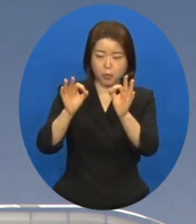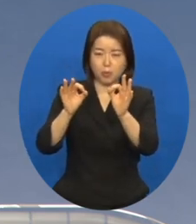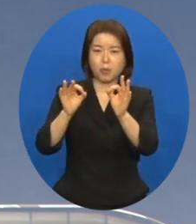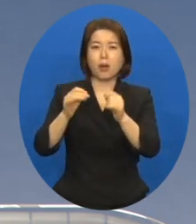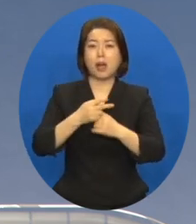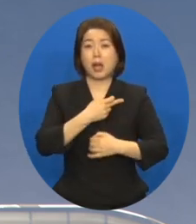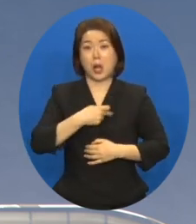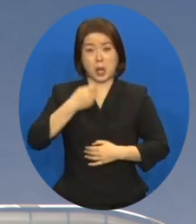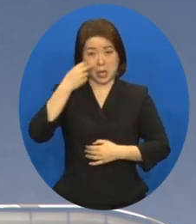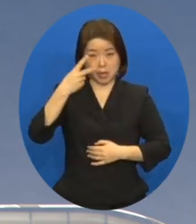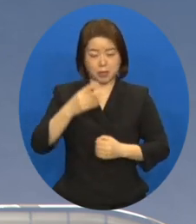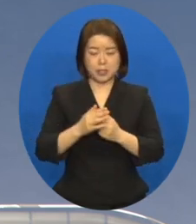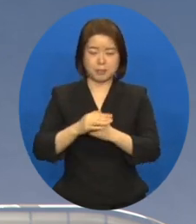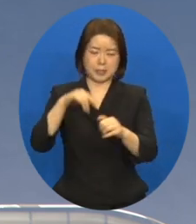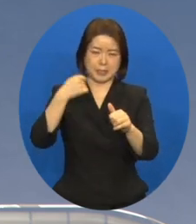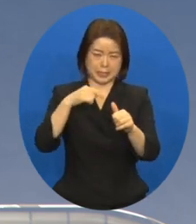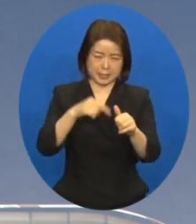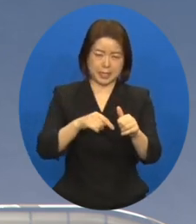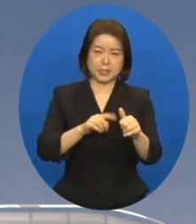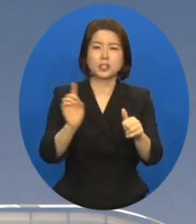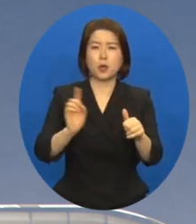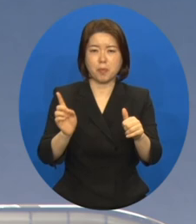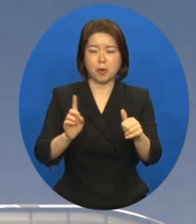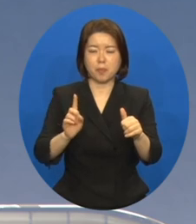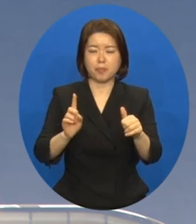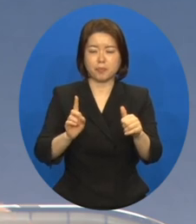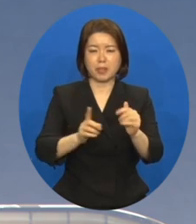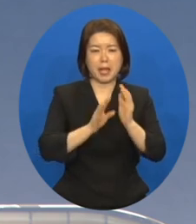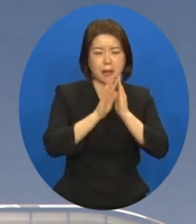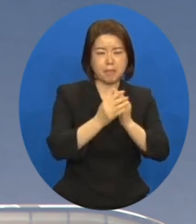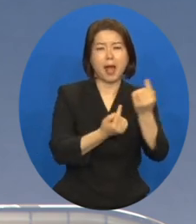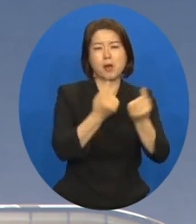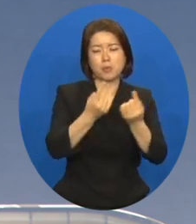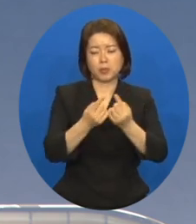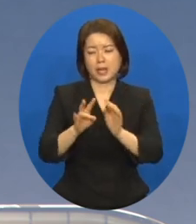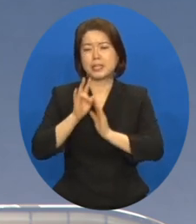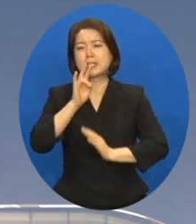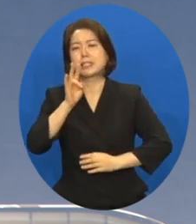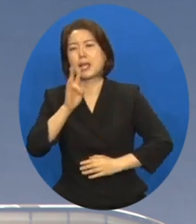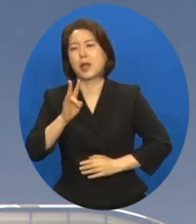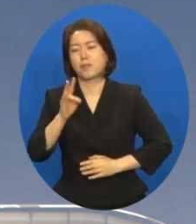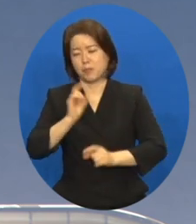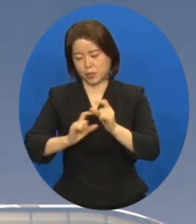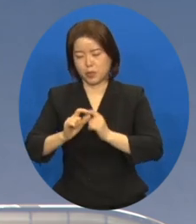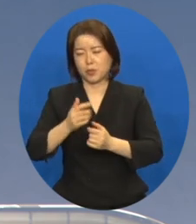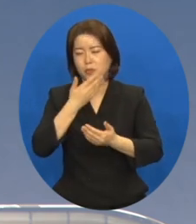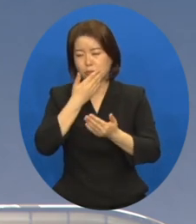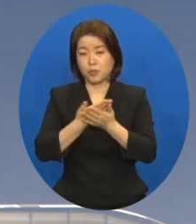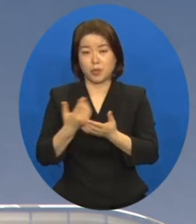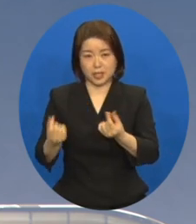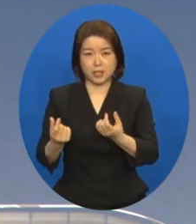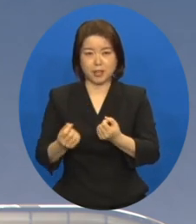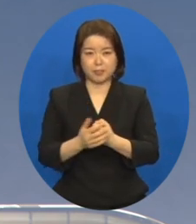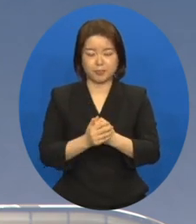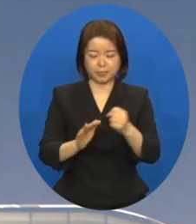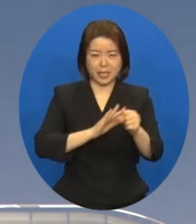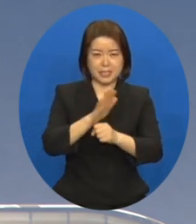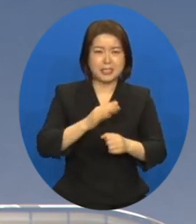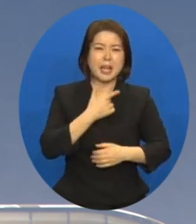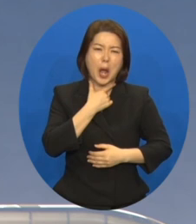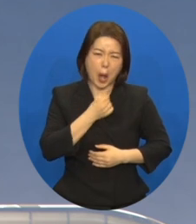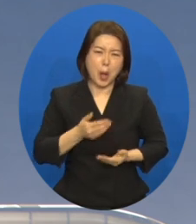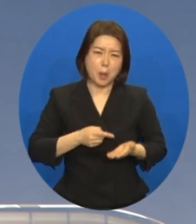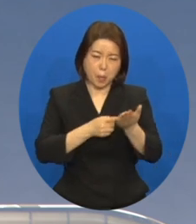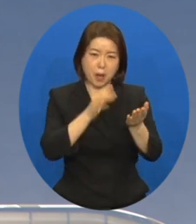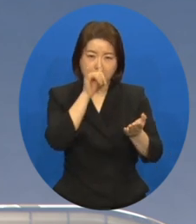가르치시기를 예언하기를 힘쓰라 그렇게 말씀을 하신 거예요. 1절에 보면 사랑을 추구하십시오.